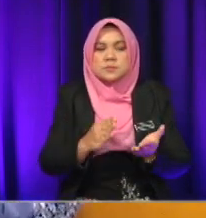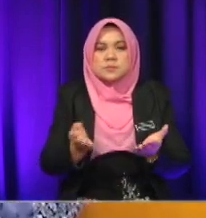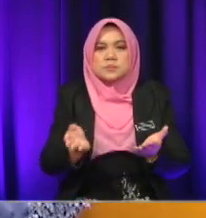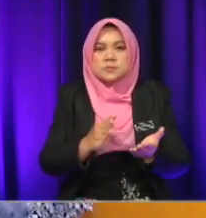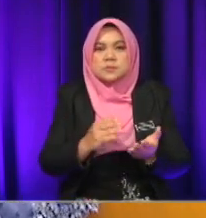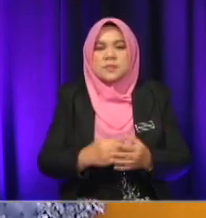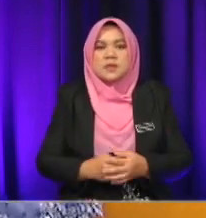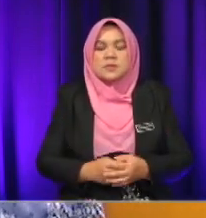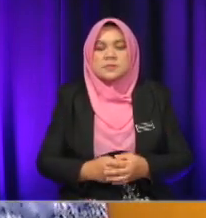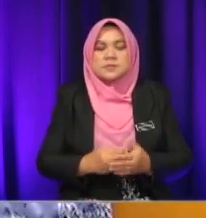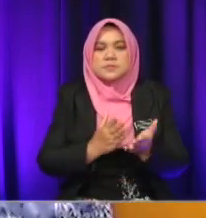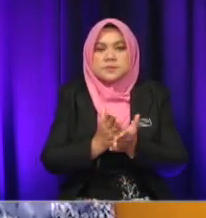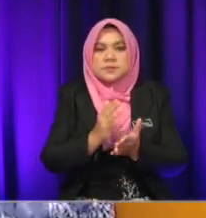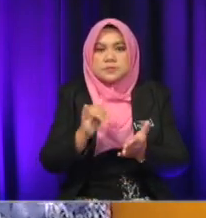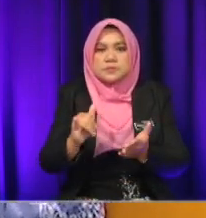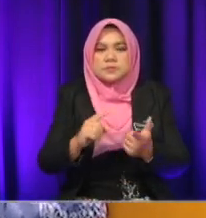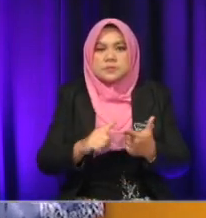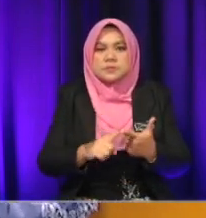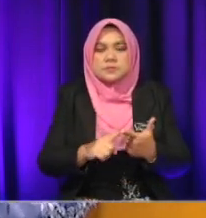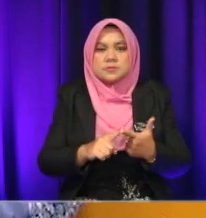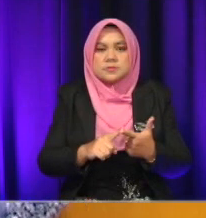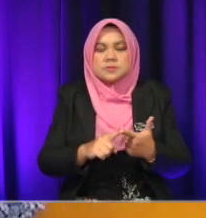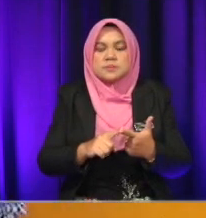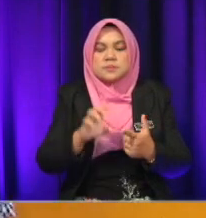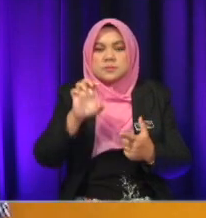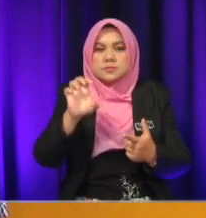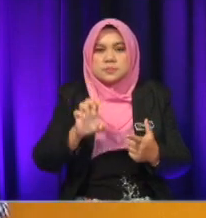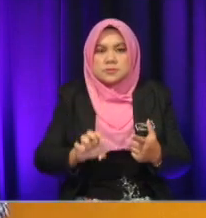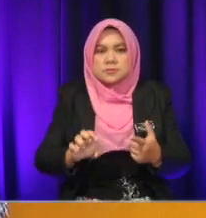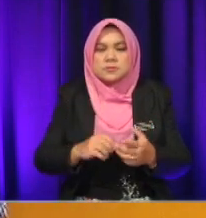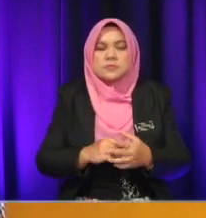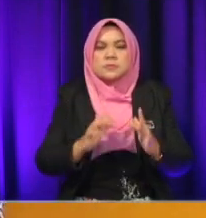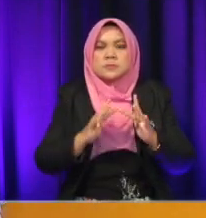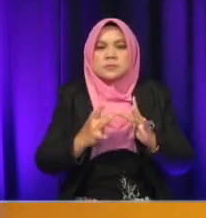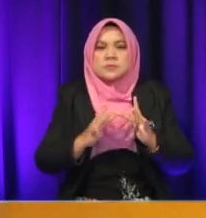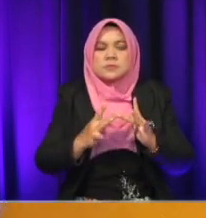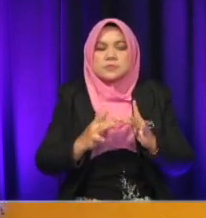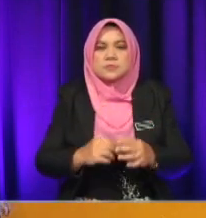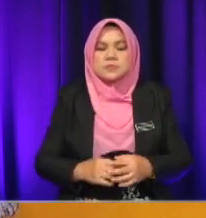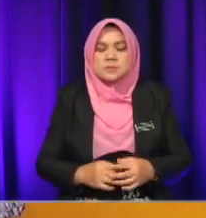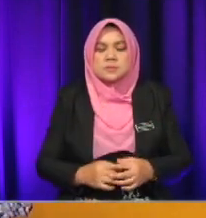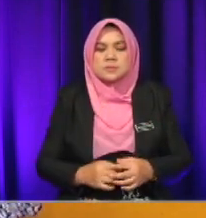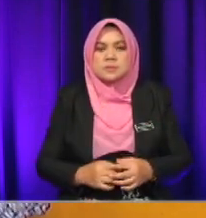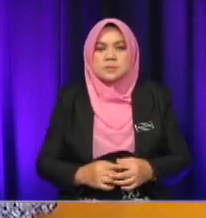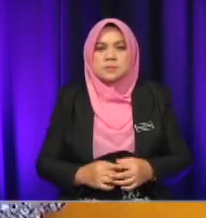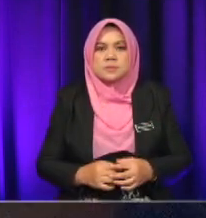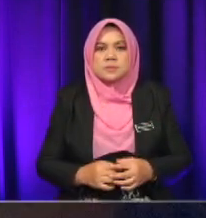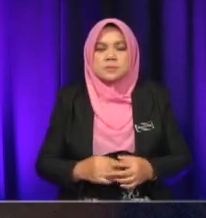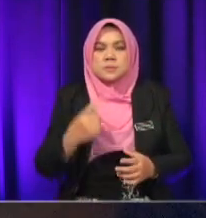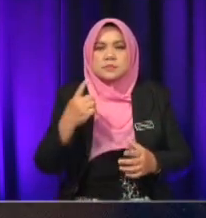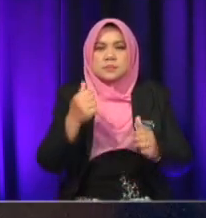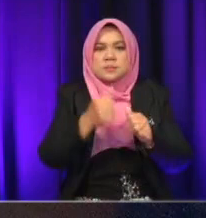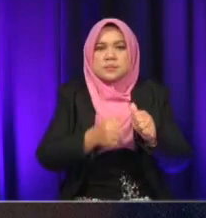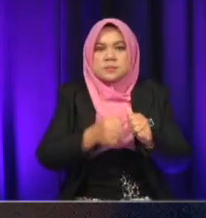Okey. Seterusnya media yang kedua ialah media elektronik. Media elektronik ni saya rasa tak asing buat kita. Betul. Setiap hari